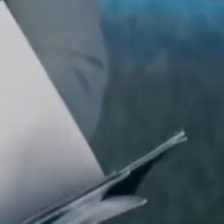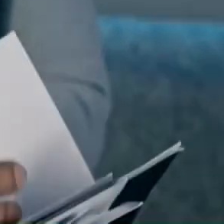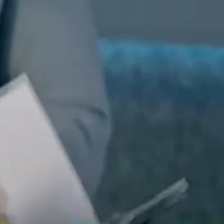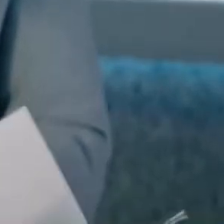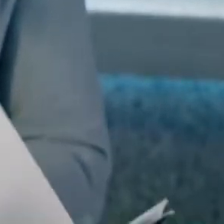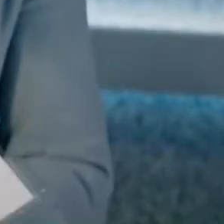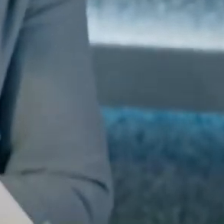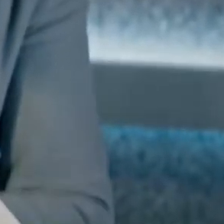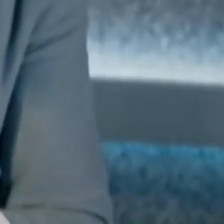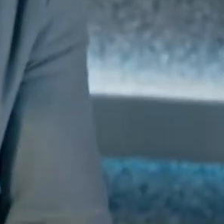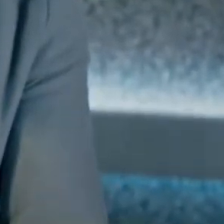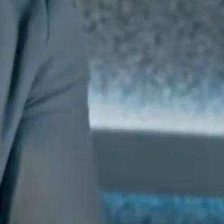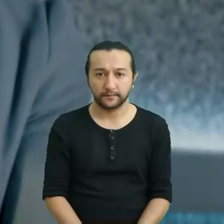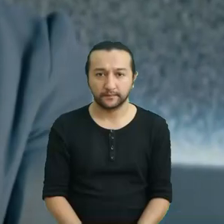Nuri.